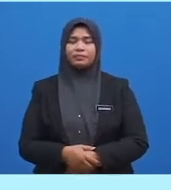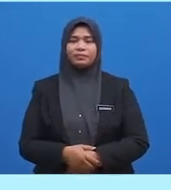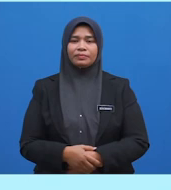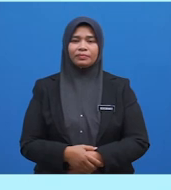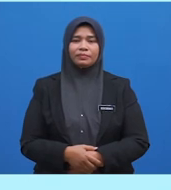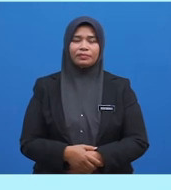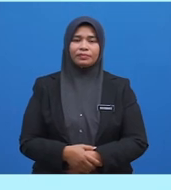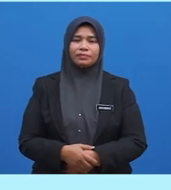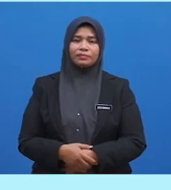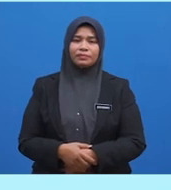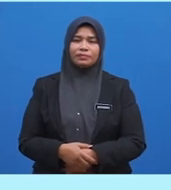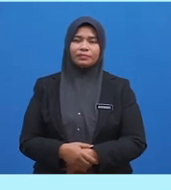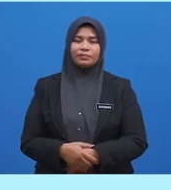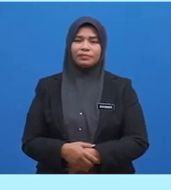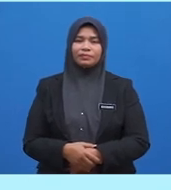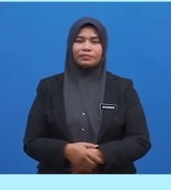Hai